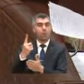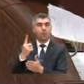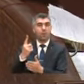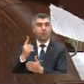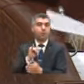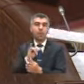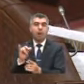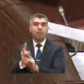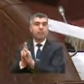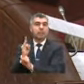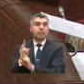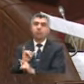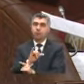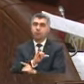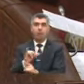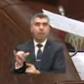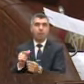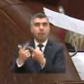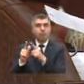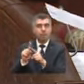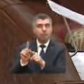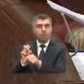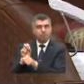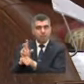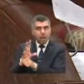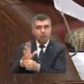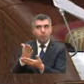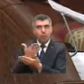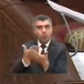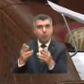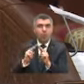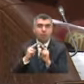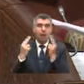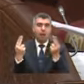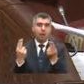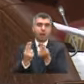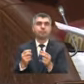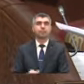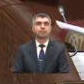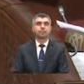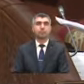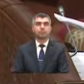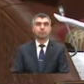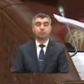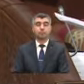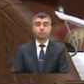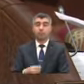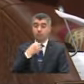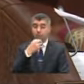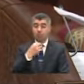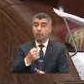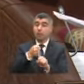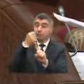بالنظر للوضع اللي كتعيشه الهجرة عموما ومنهم المغاربة المقيمين بالخارج. نأكد لكم أيضا أننا